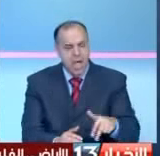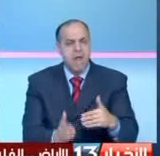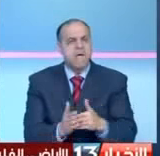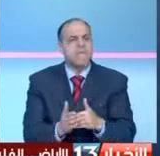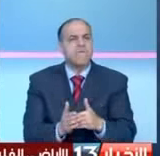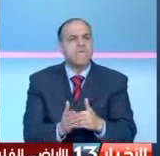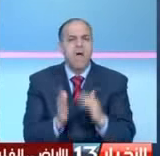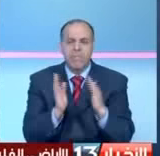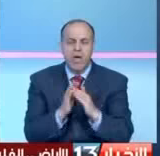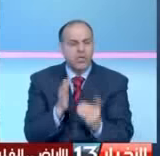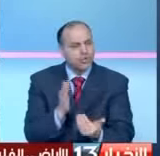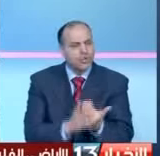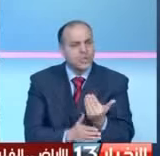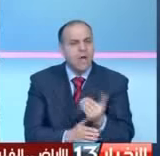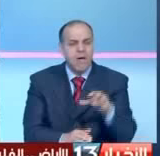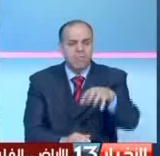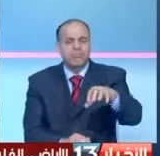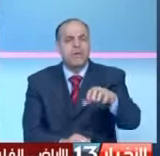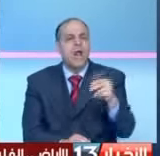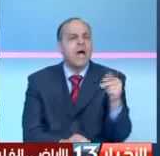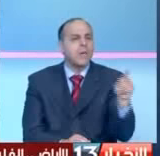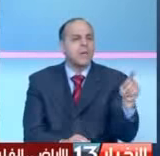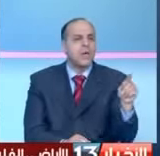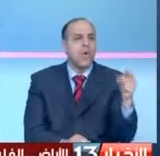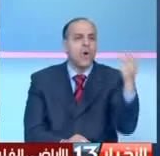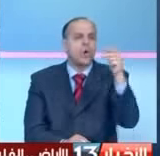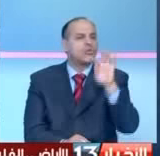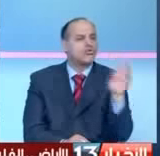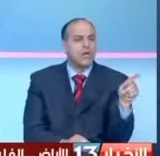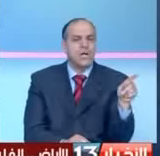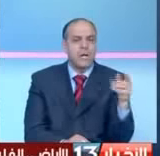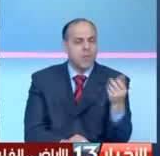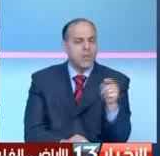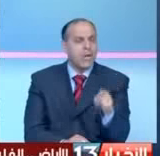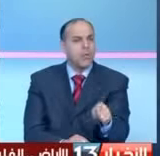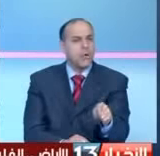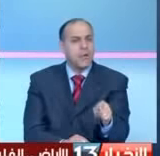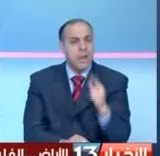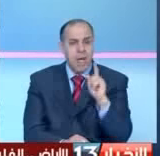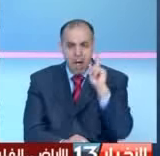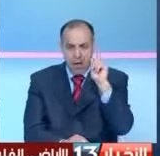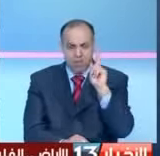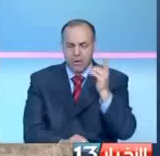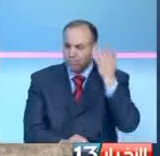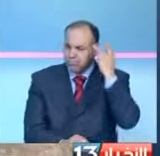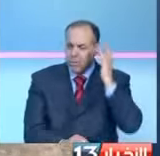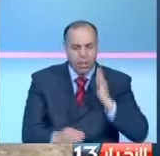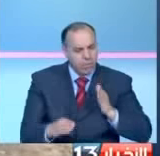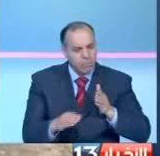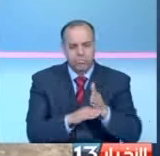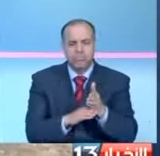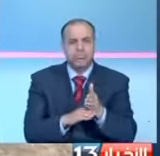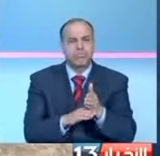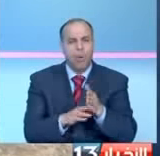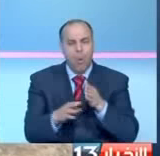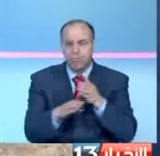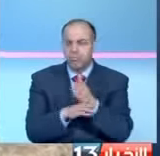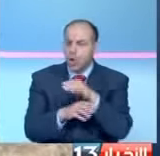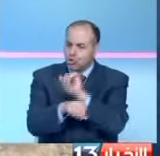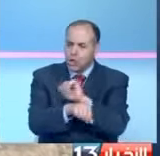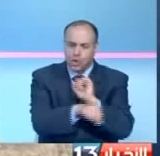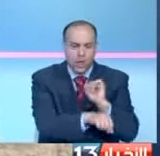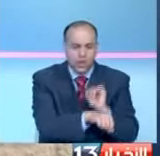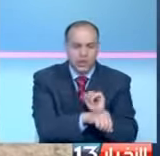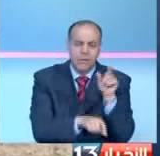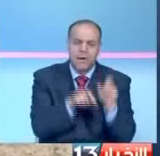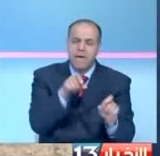وحدة استيطانية في الضفة الغربية والقدس الشرقية المحتلة، بل تعدها إلى تكثيف عمليات الدهم والاعتقال